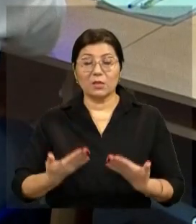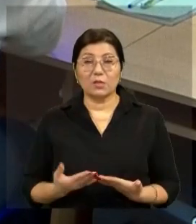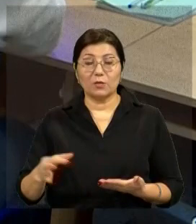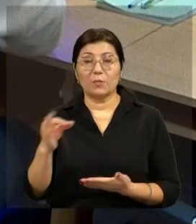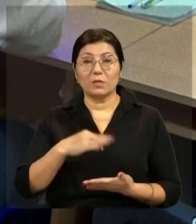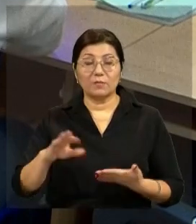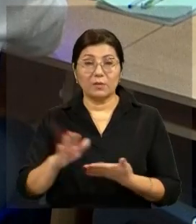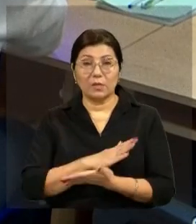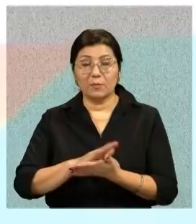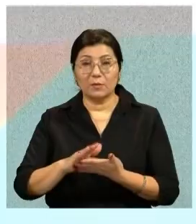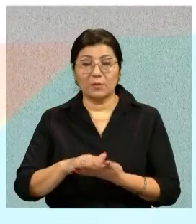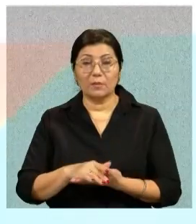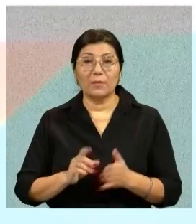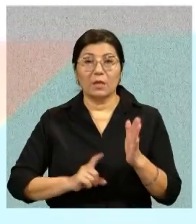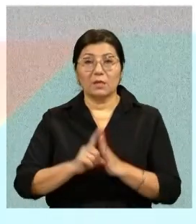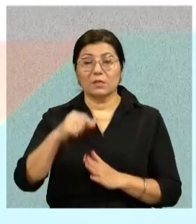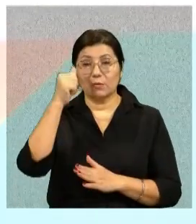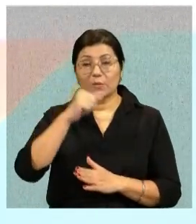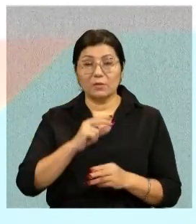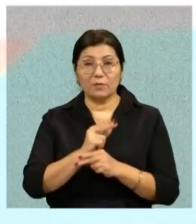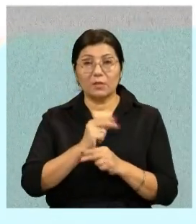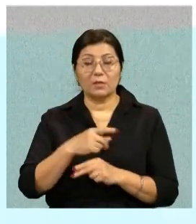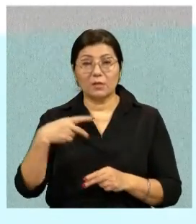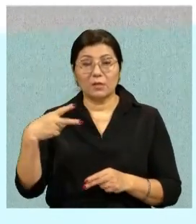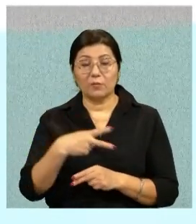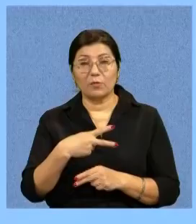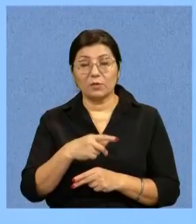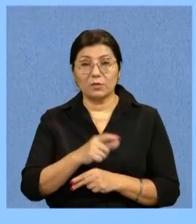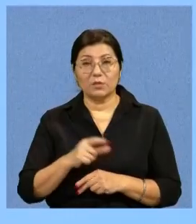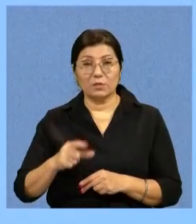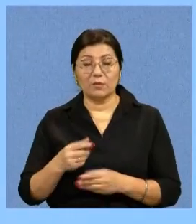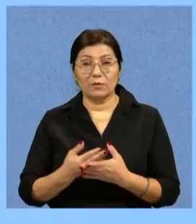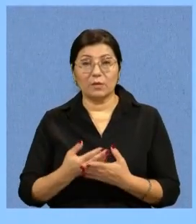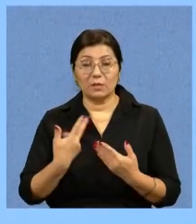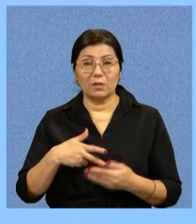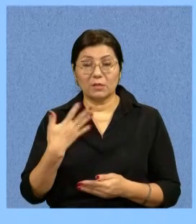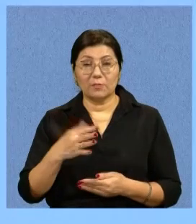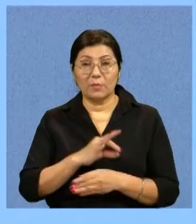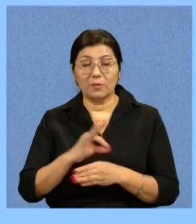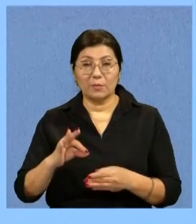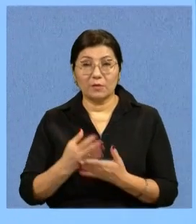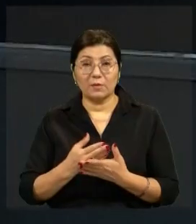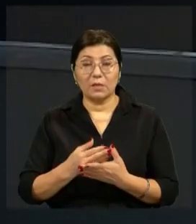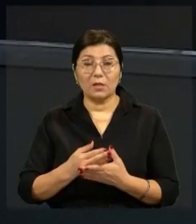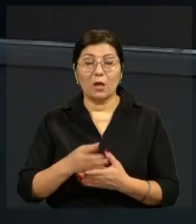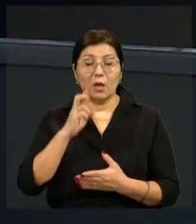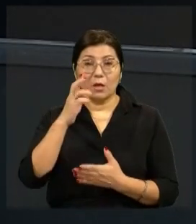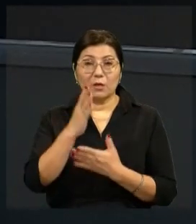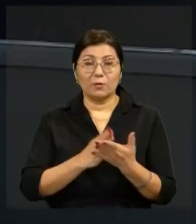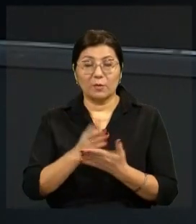на бесплатной основе. С начала года обучил свыше 2000 человек, 35% из них – государственные